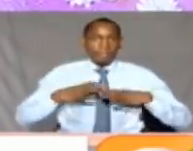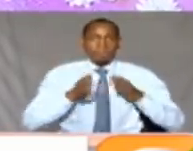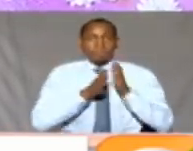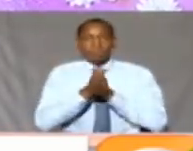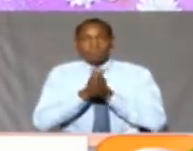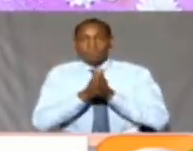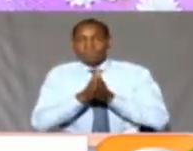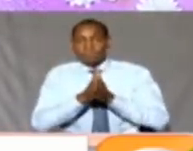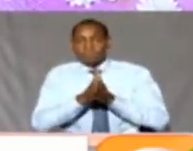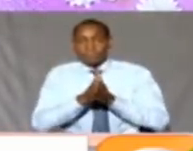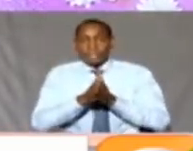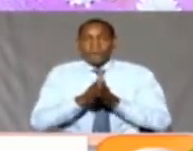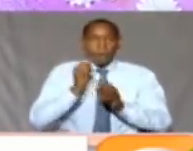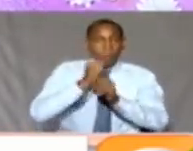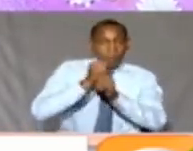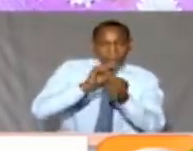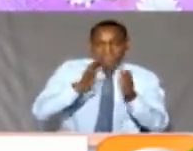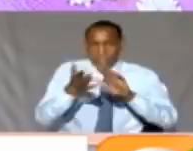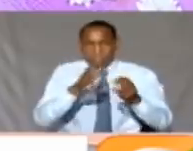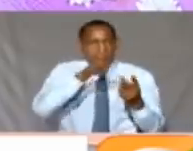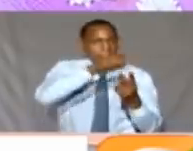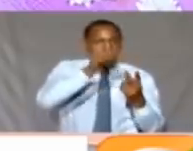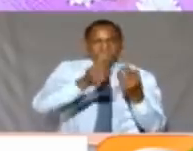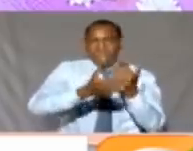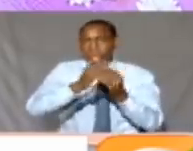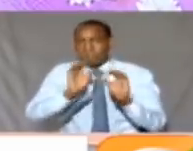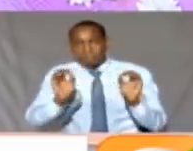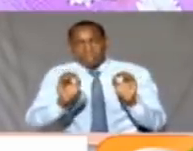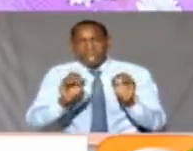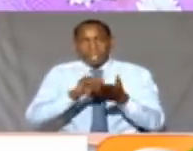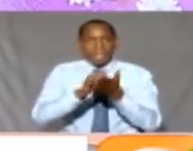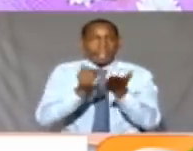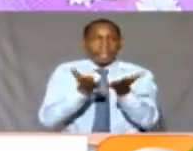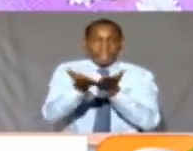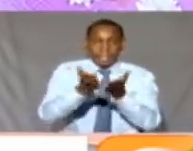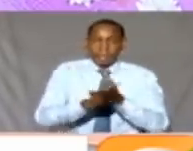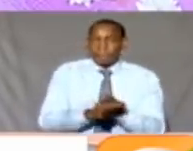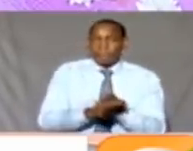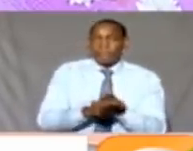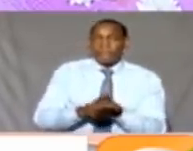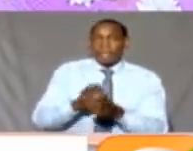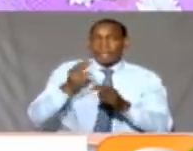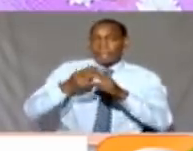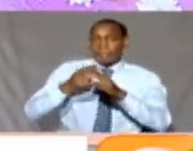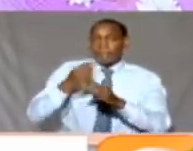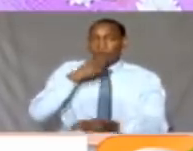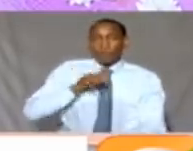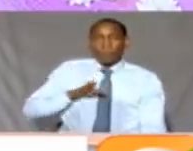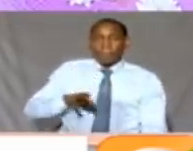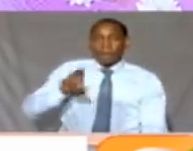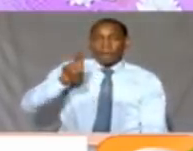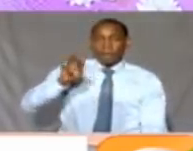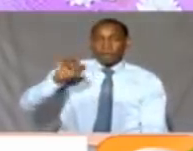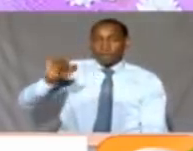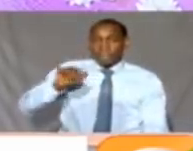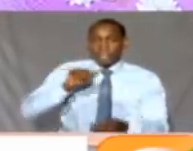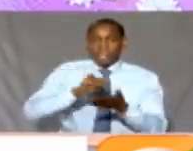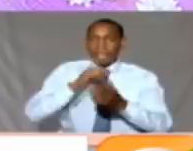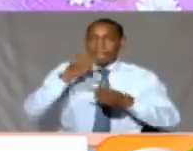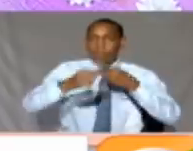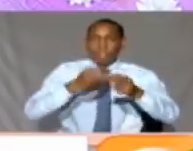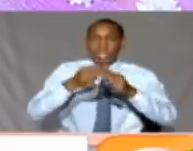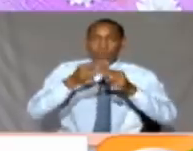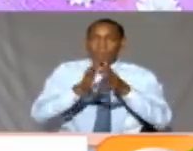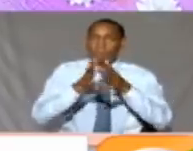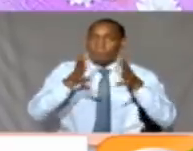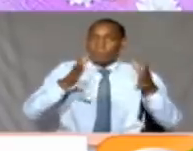kwa namna anavyofanya kazi yake bila kuchagua ama kubagua ni nani anayemhudumia. Namzungumzia Mama Umi Mohamed Heri ambaye amezidi kupata